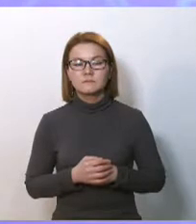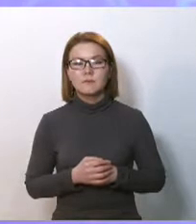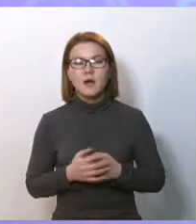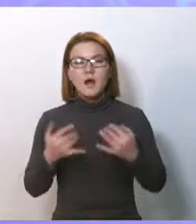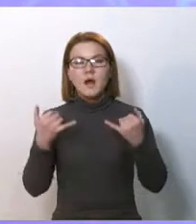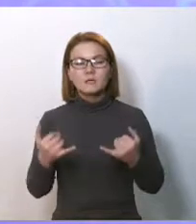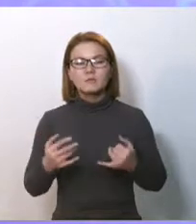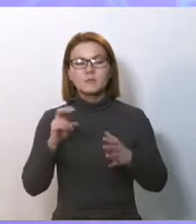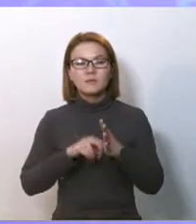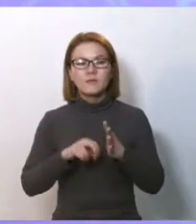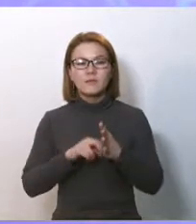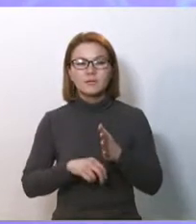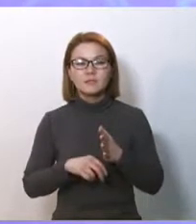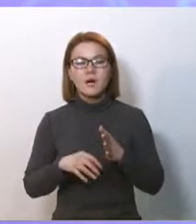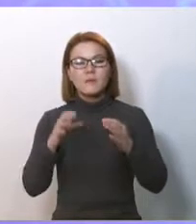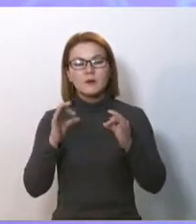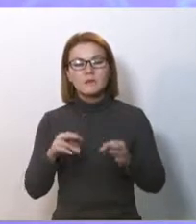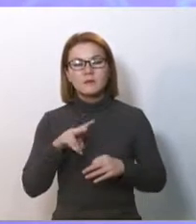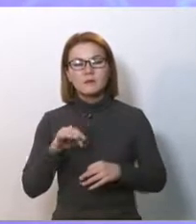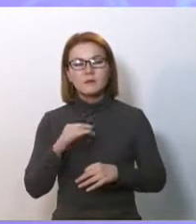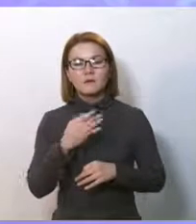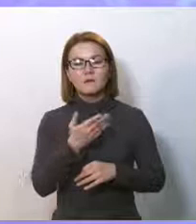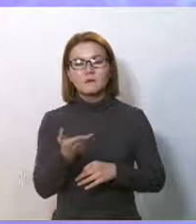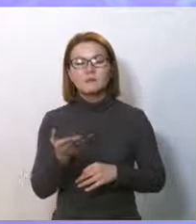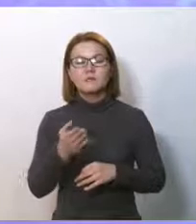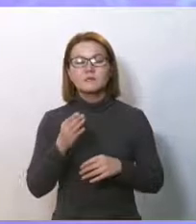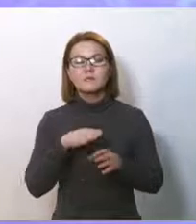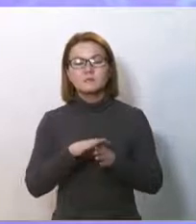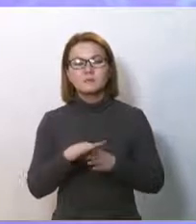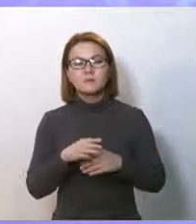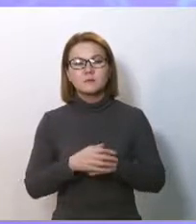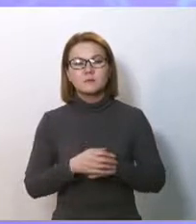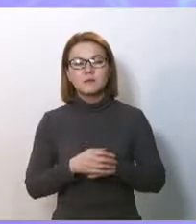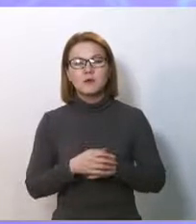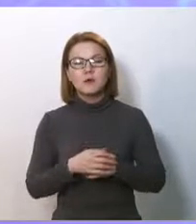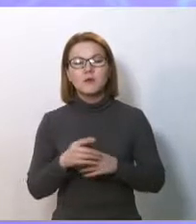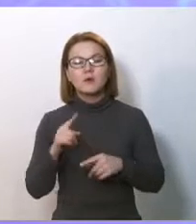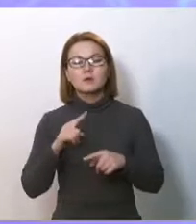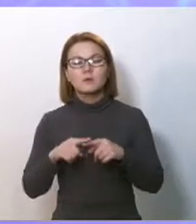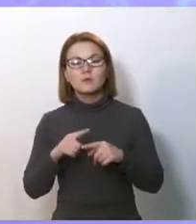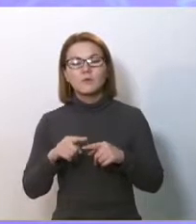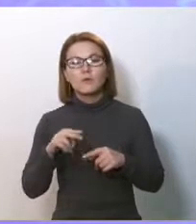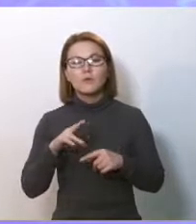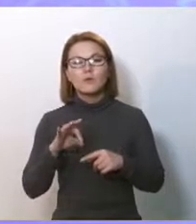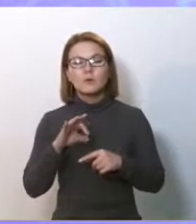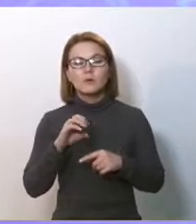А теперь проверьте, правильно ли вы справились. Скорый поезд что